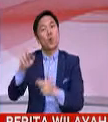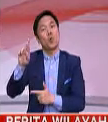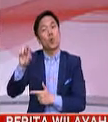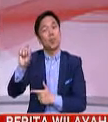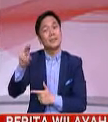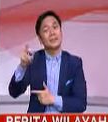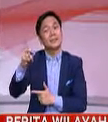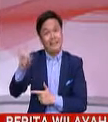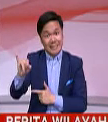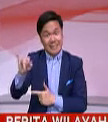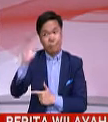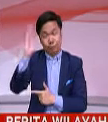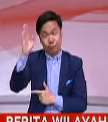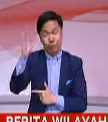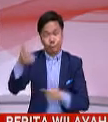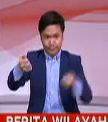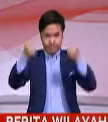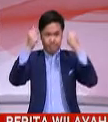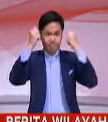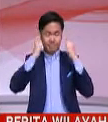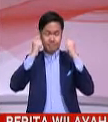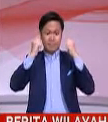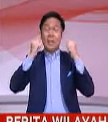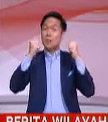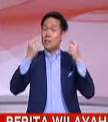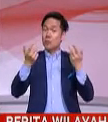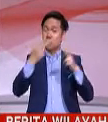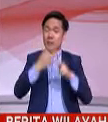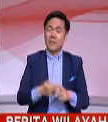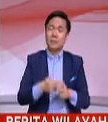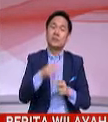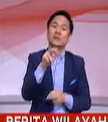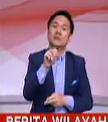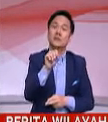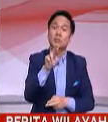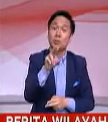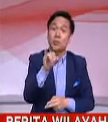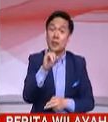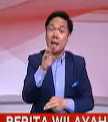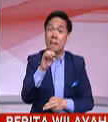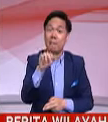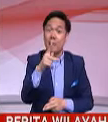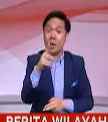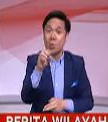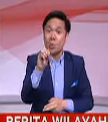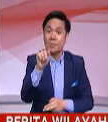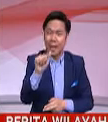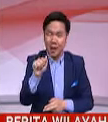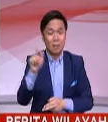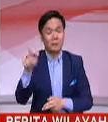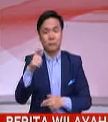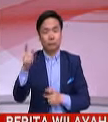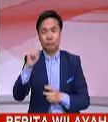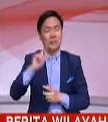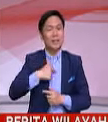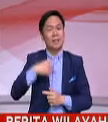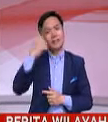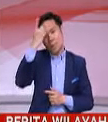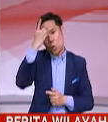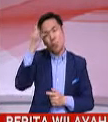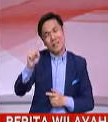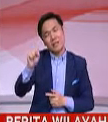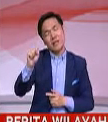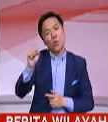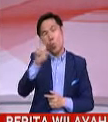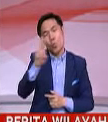Ismail yang setelah istri utama mahkota wilayah membawa gelaran Datuk Sri utama mereka lewat 24